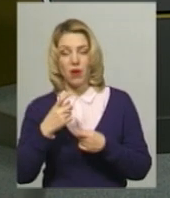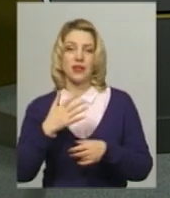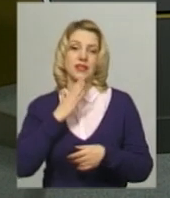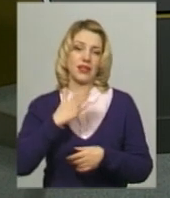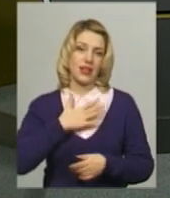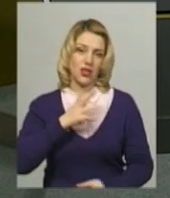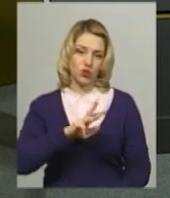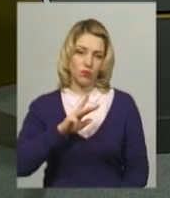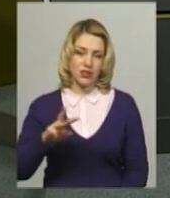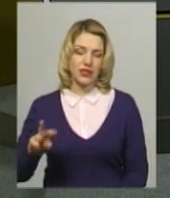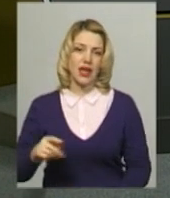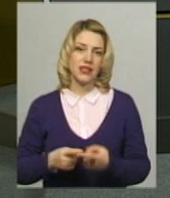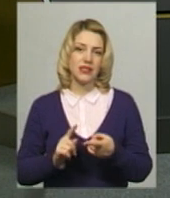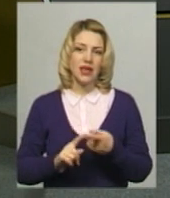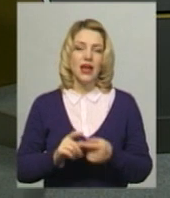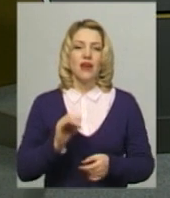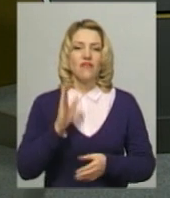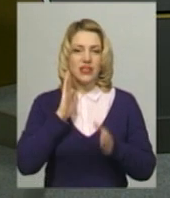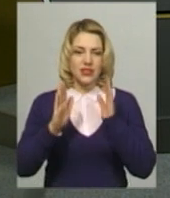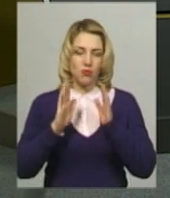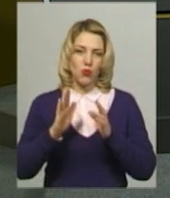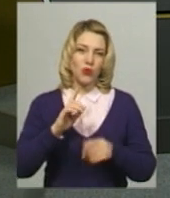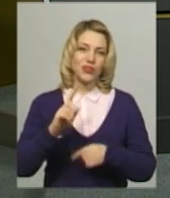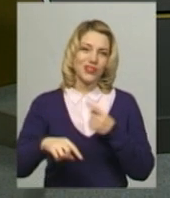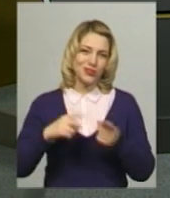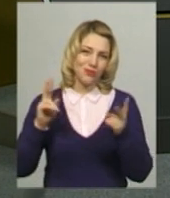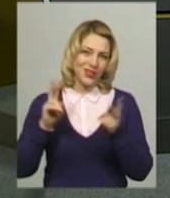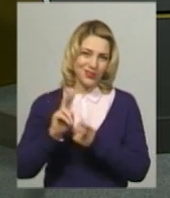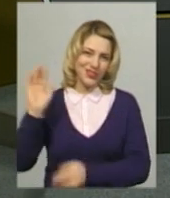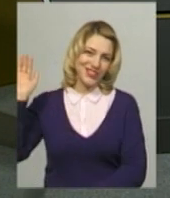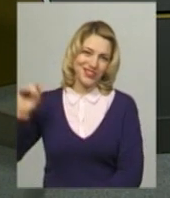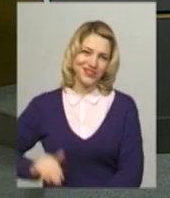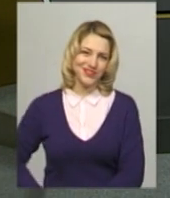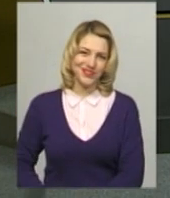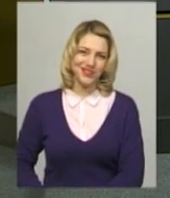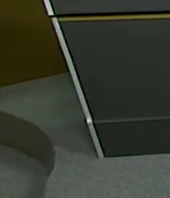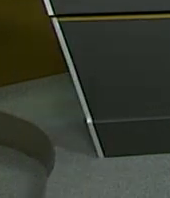на нашому сайті, сторінці у Facebook та каналі YouTube. Побачимось у наступному випуску.